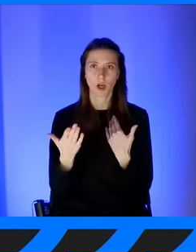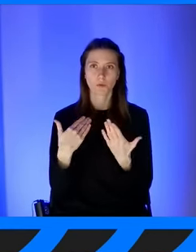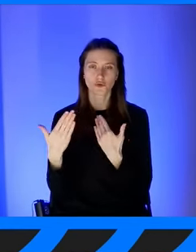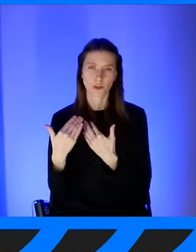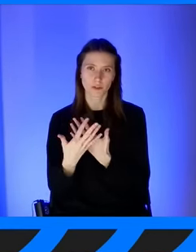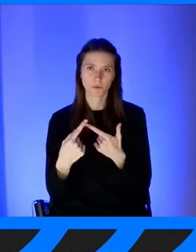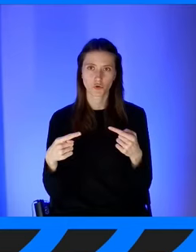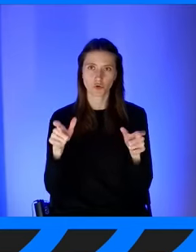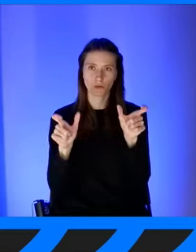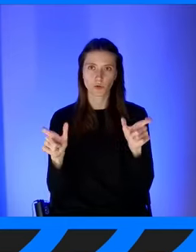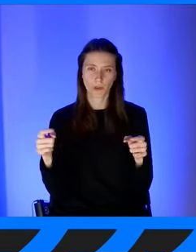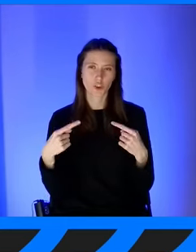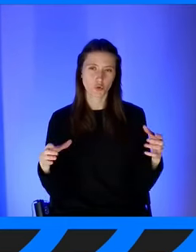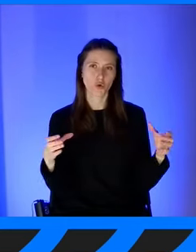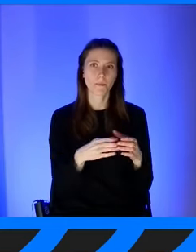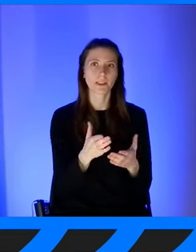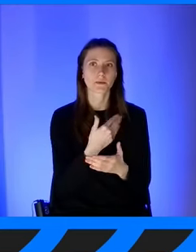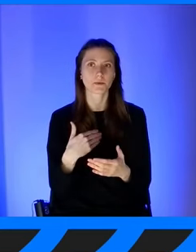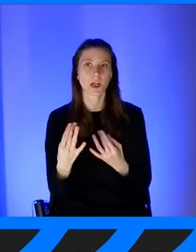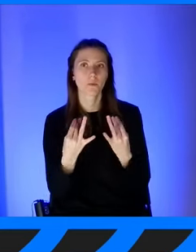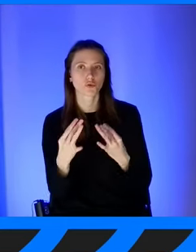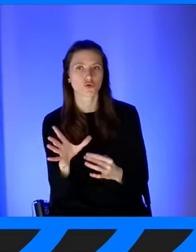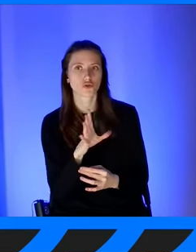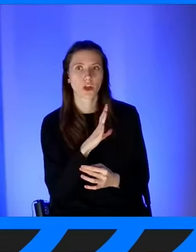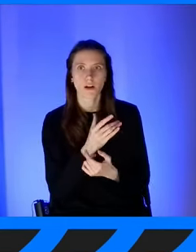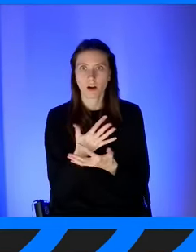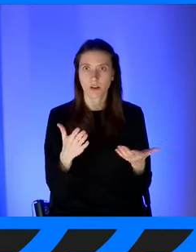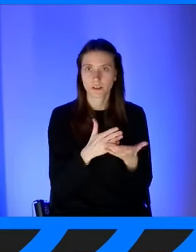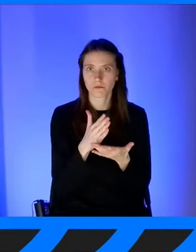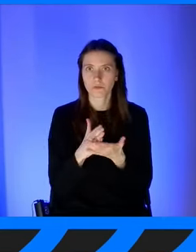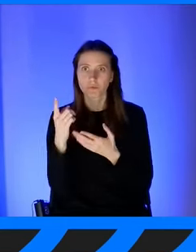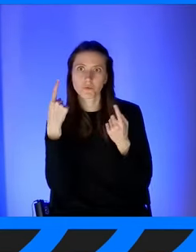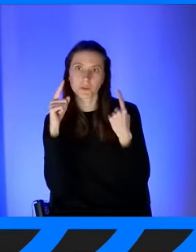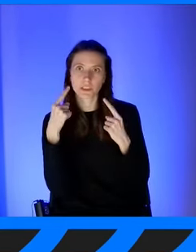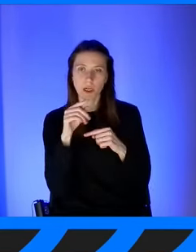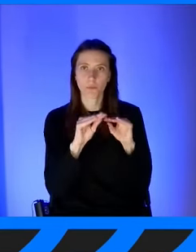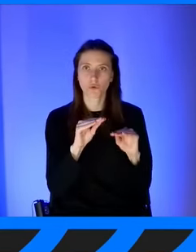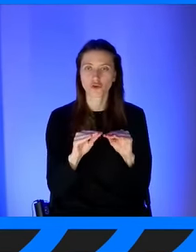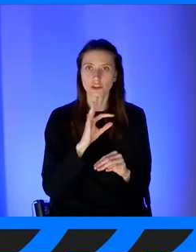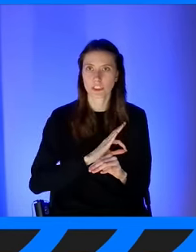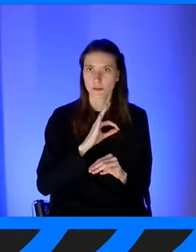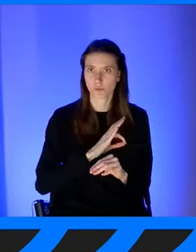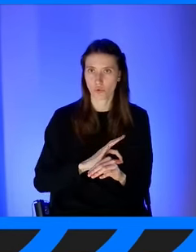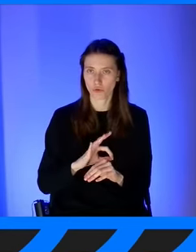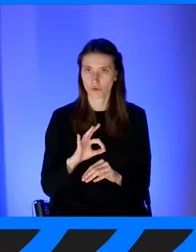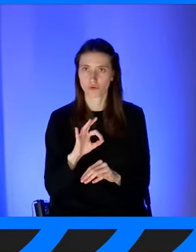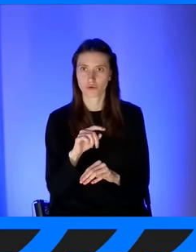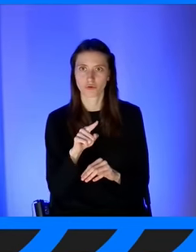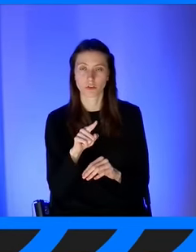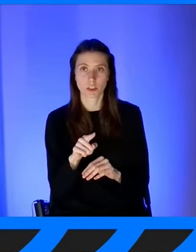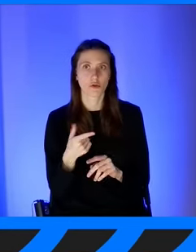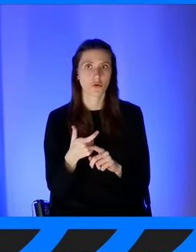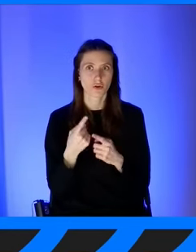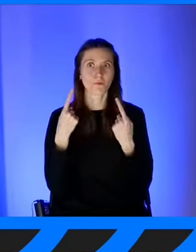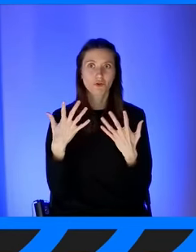из Вообще другой компании да то есть и мы обсуждали а практики которые там разработчики используют очень достаточно